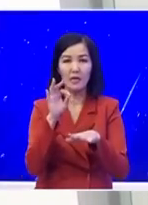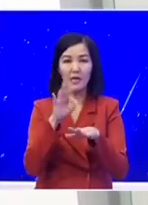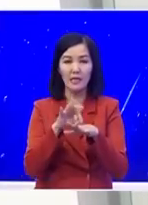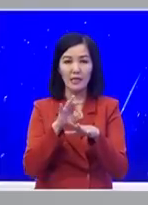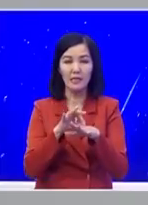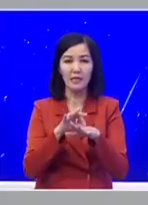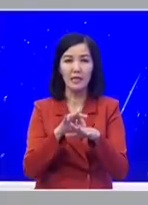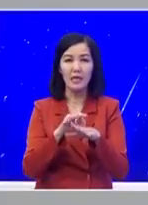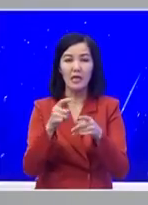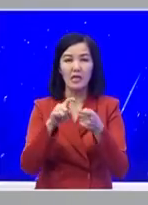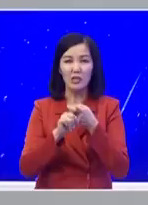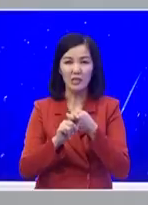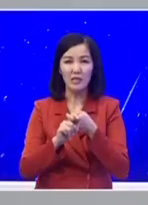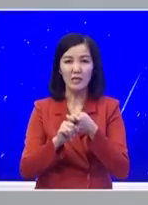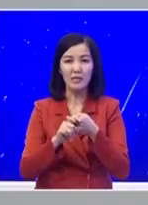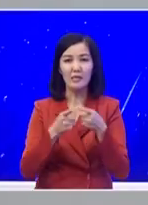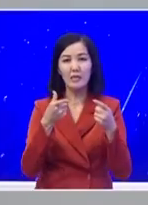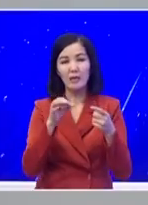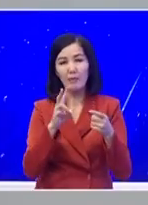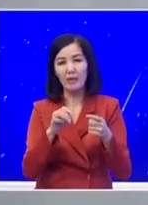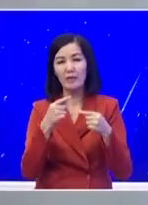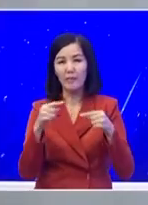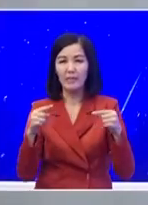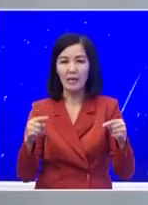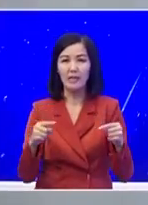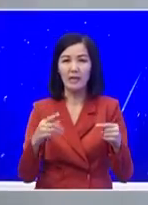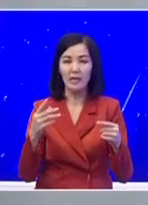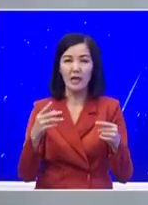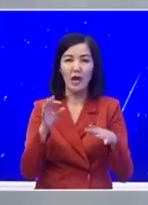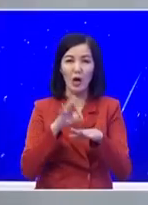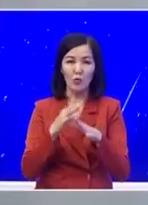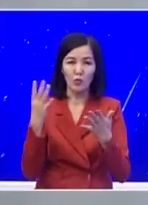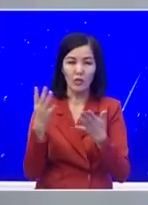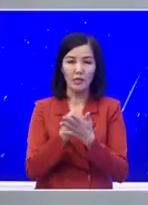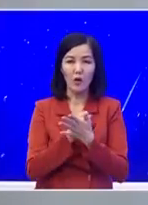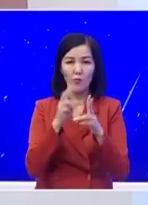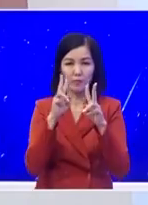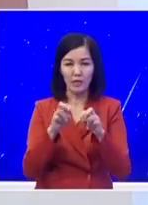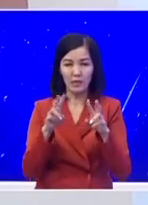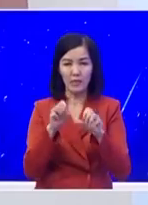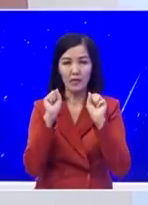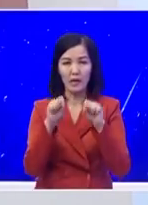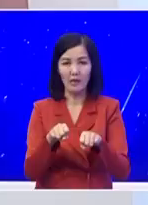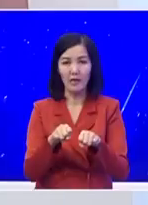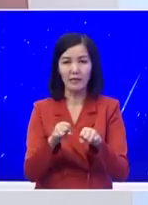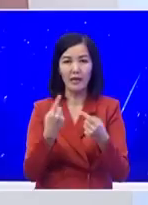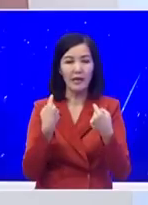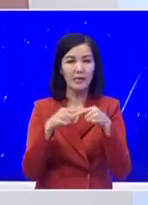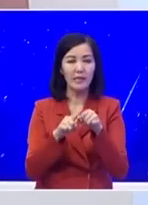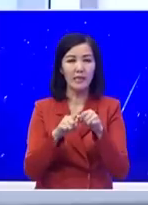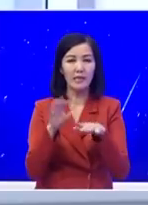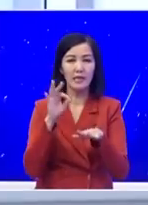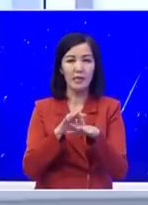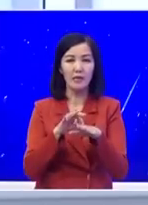коронавирустан басқа жыныс инфекцияларын, гепатит және тағы басқа вирустарды анықтай алады. Мамандардың айтуынша, техника тәж вирусымен